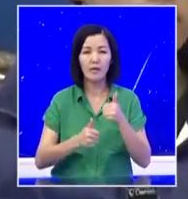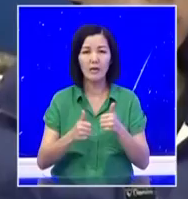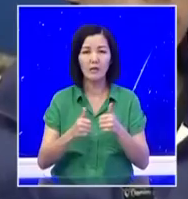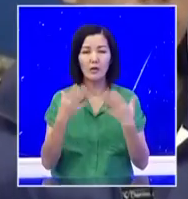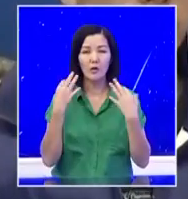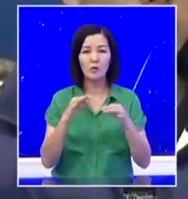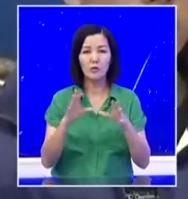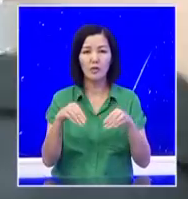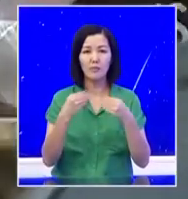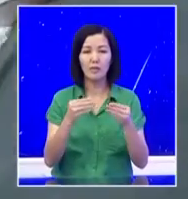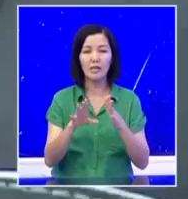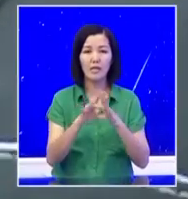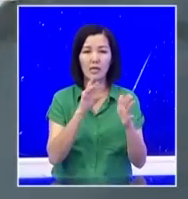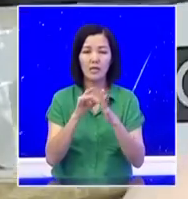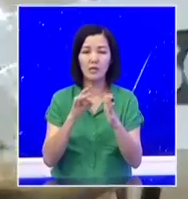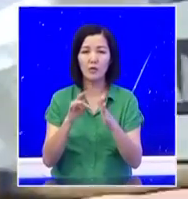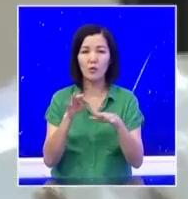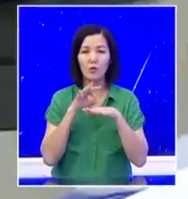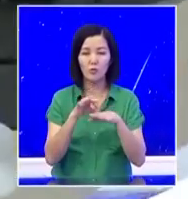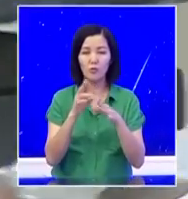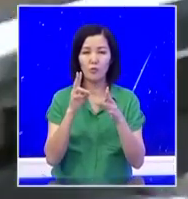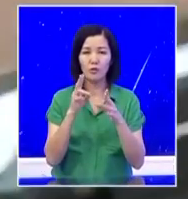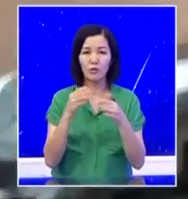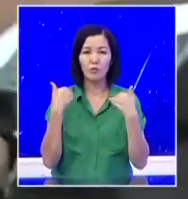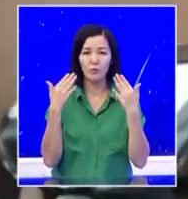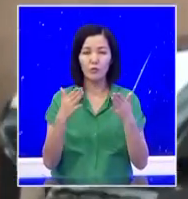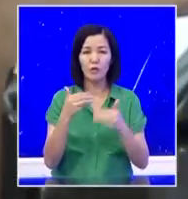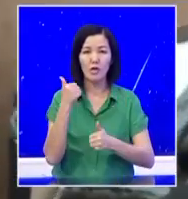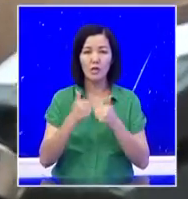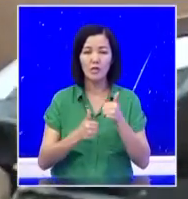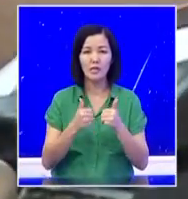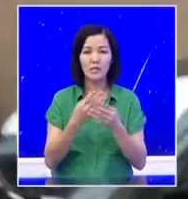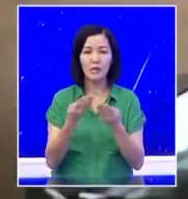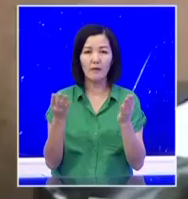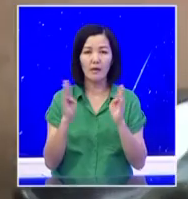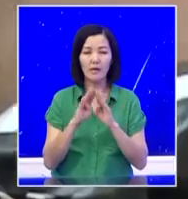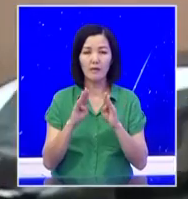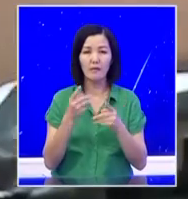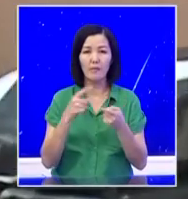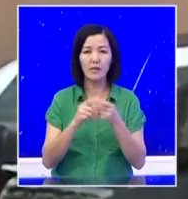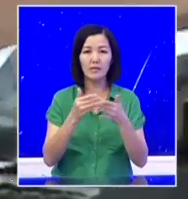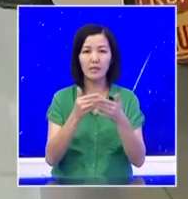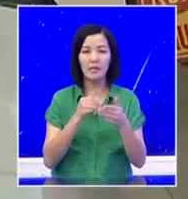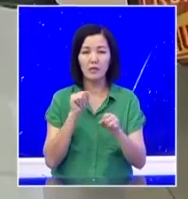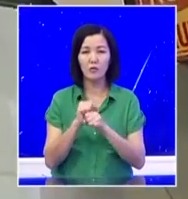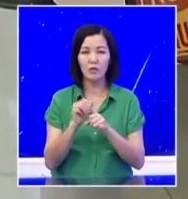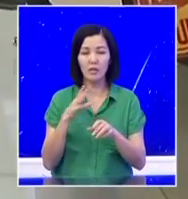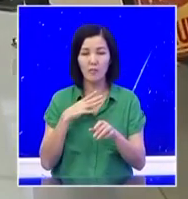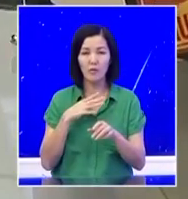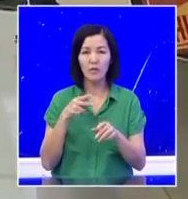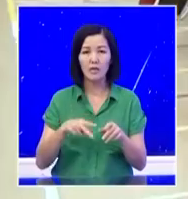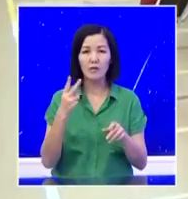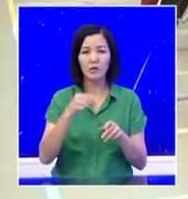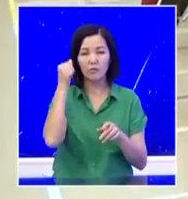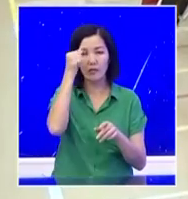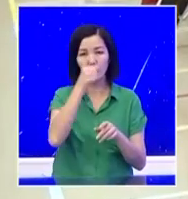жолдама үйлестіретін іріктеу турнир ретінде өткізуді ұсынды. Жарыстар коронавирус пандемиясына байланысты кейінге қалдырылған болатын. 2020